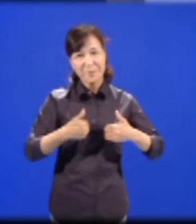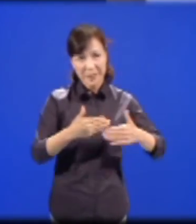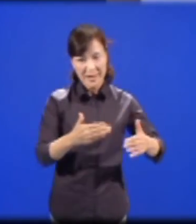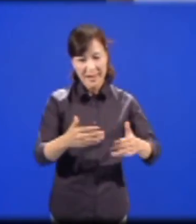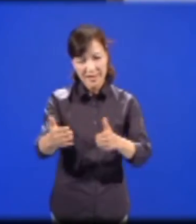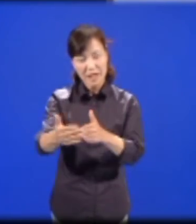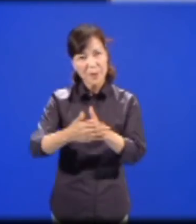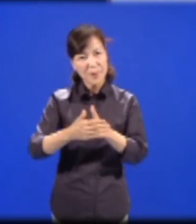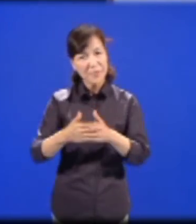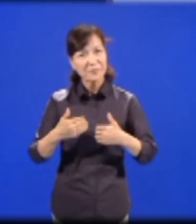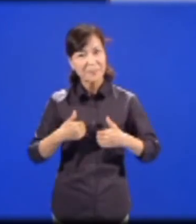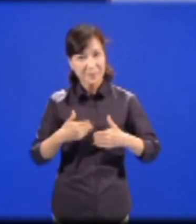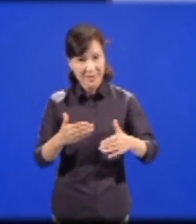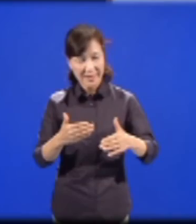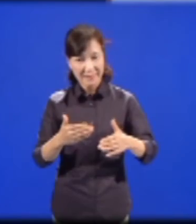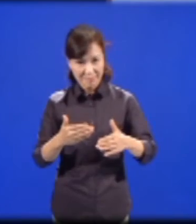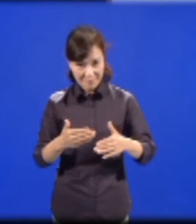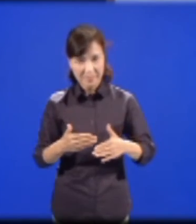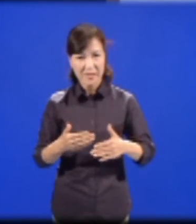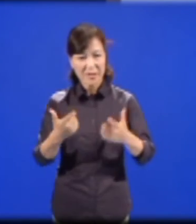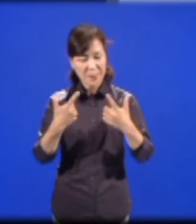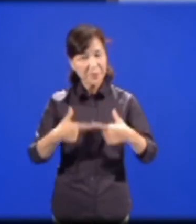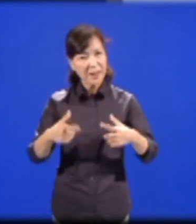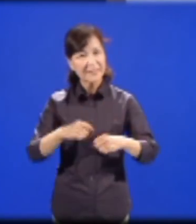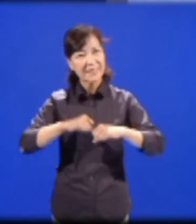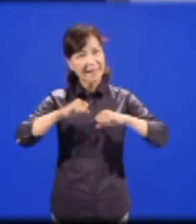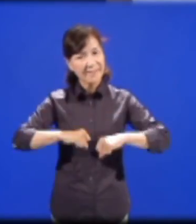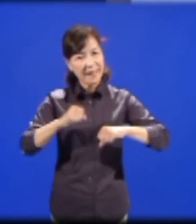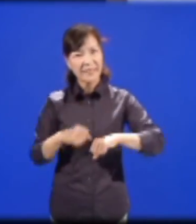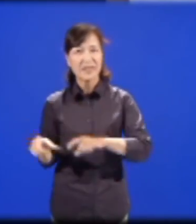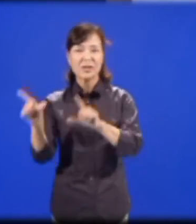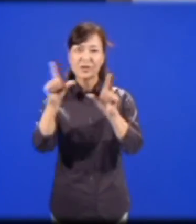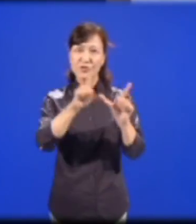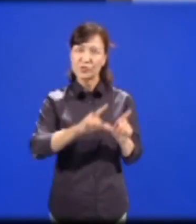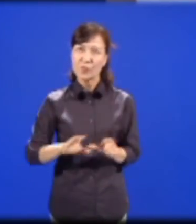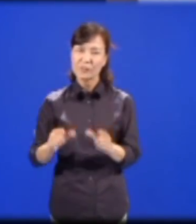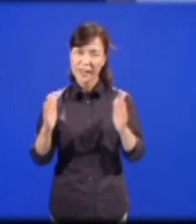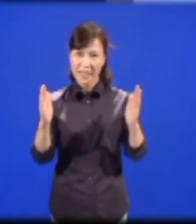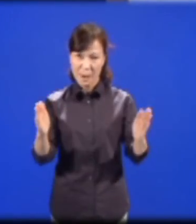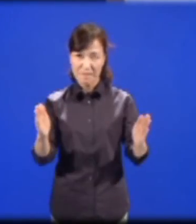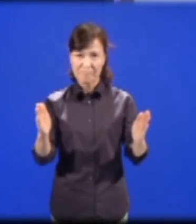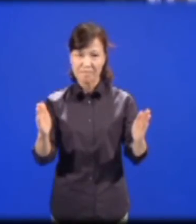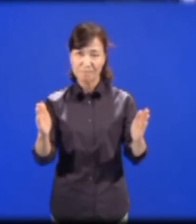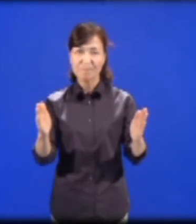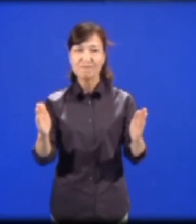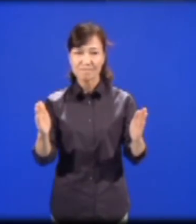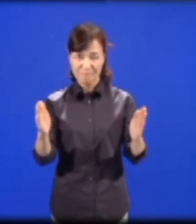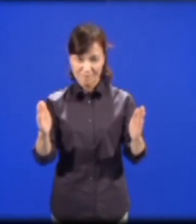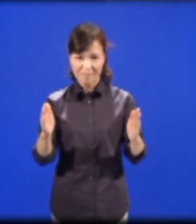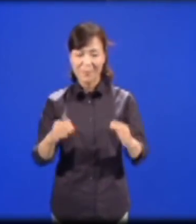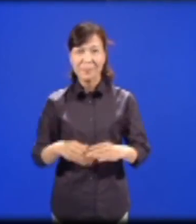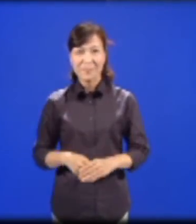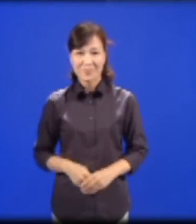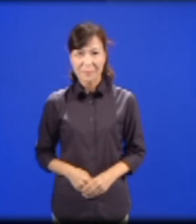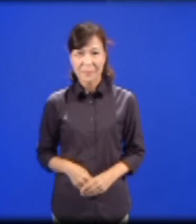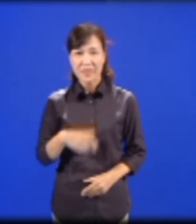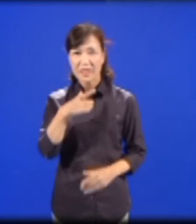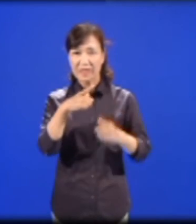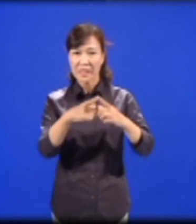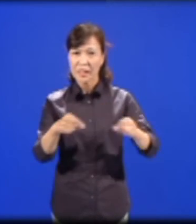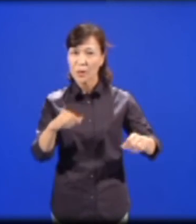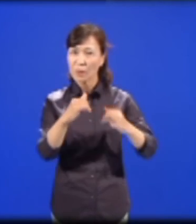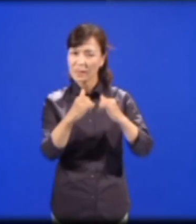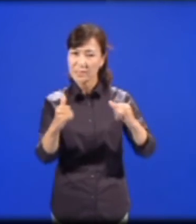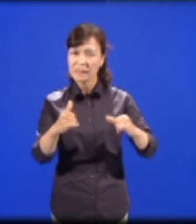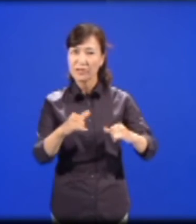りになったりせず健康な日常生活を送ることができている期間のことです。日本人の平